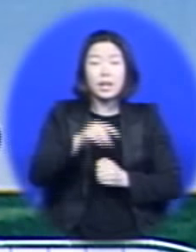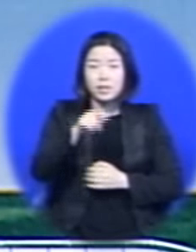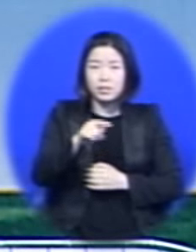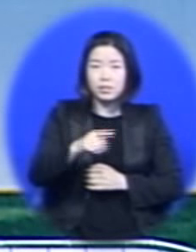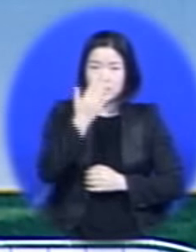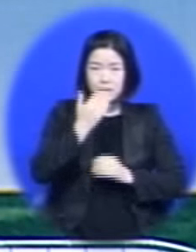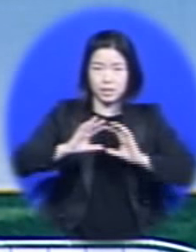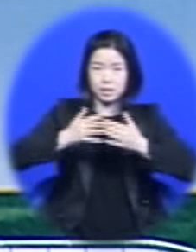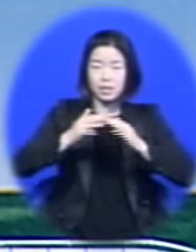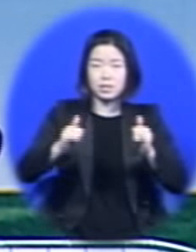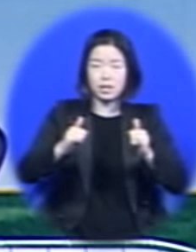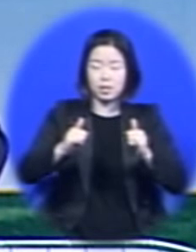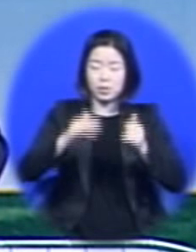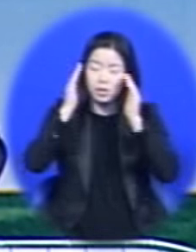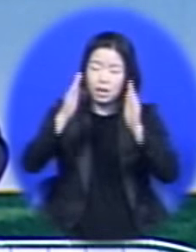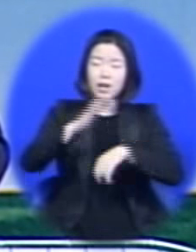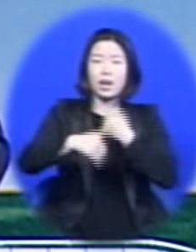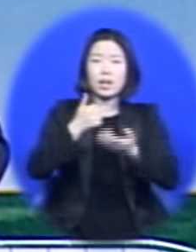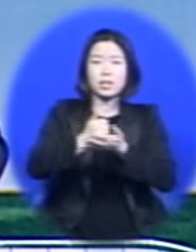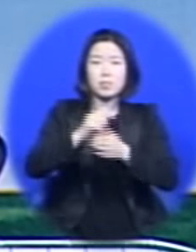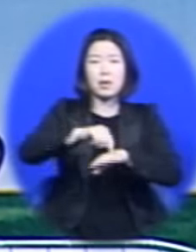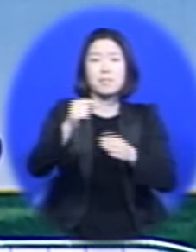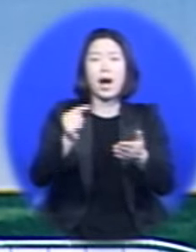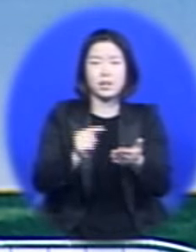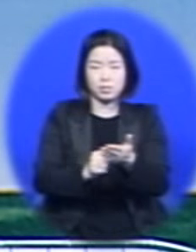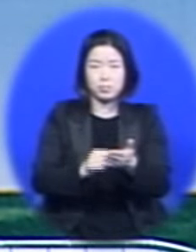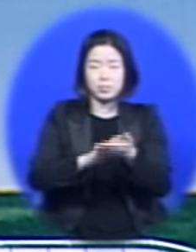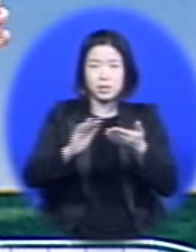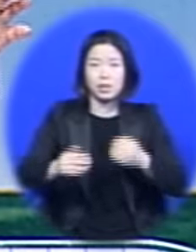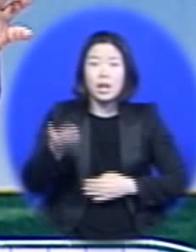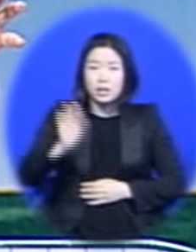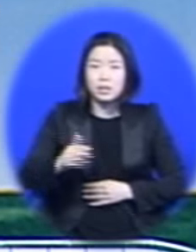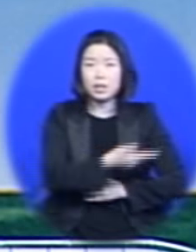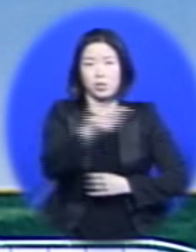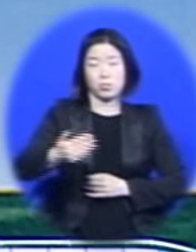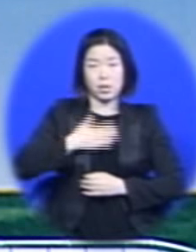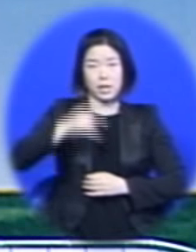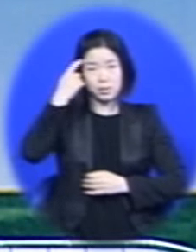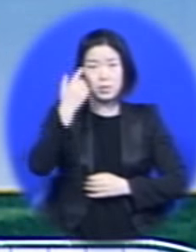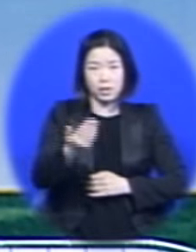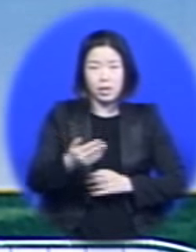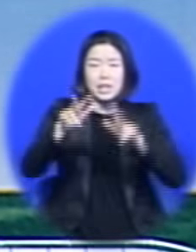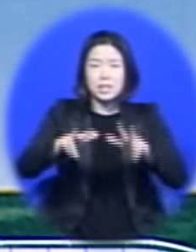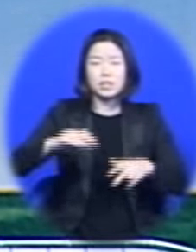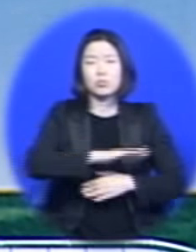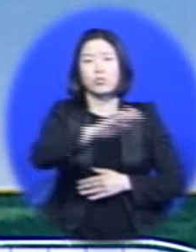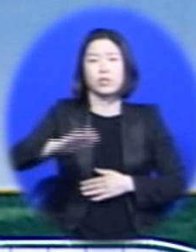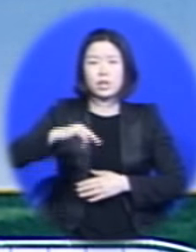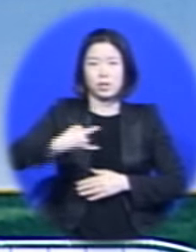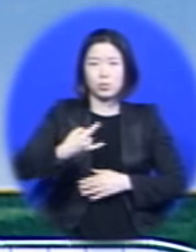이것이 이스라엘 백성들을 향한 하나님의 마음이었다는 거예요. 그런데 여러분 아십니까? 지금 우리에게도 똑같으신